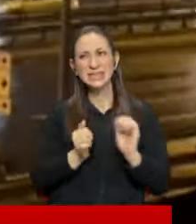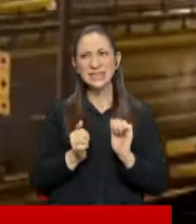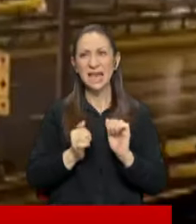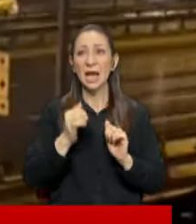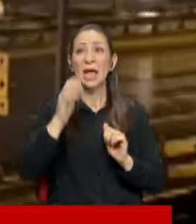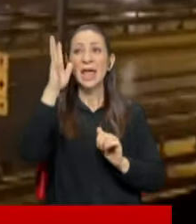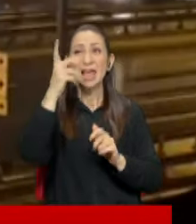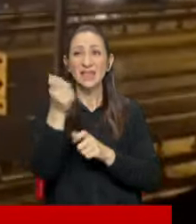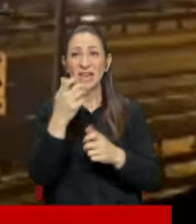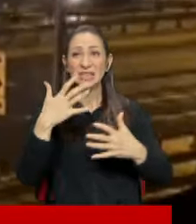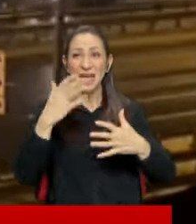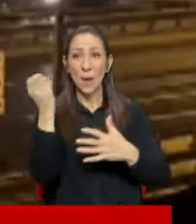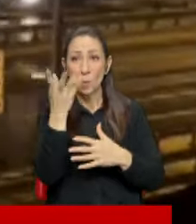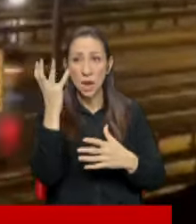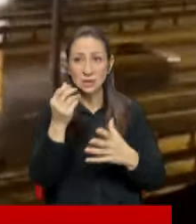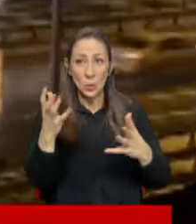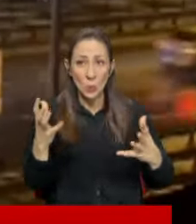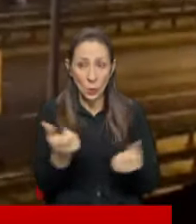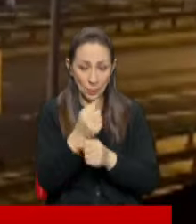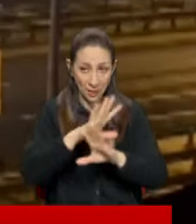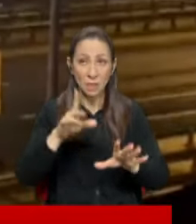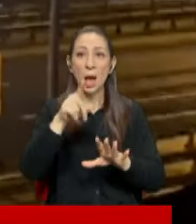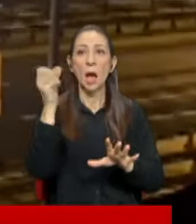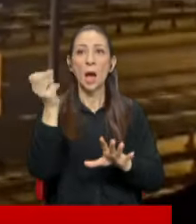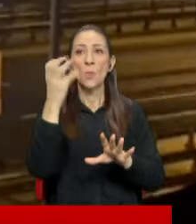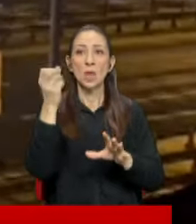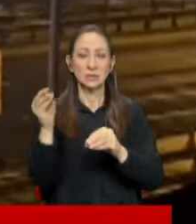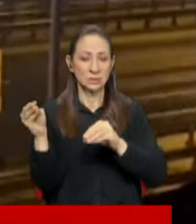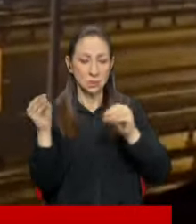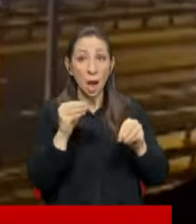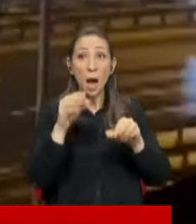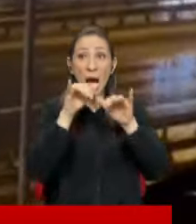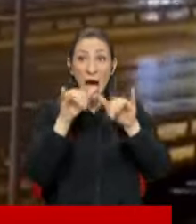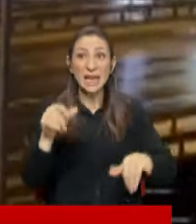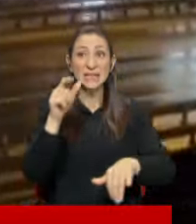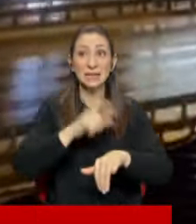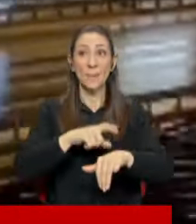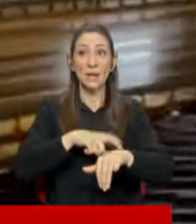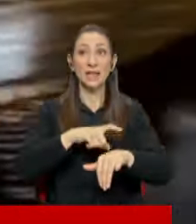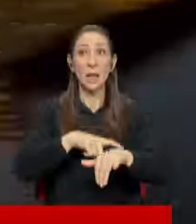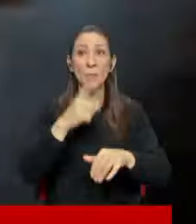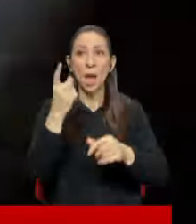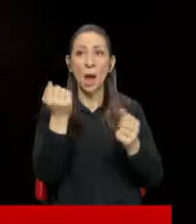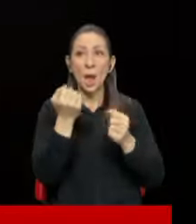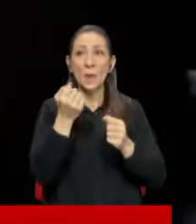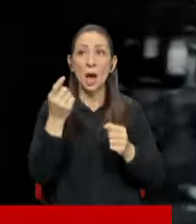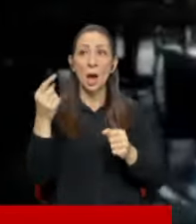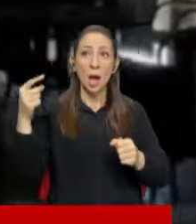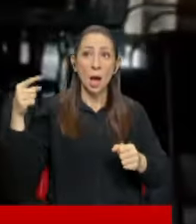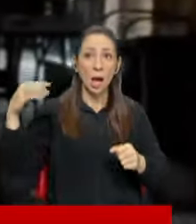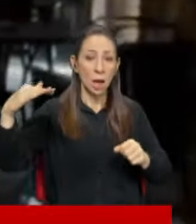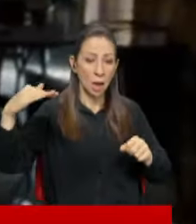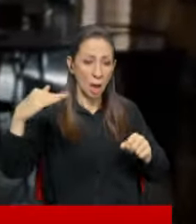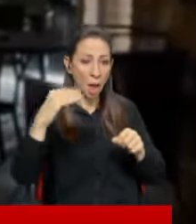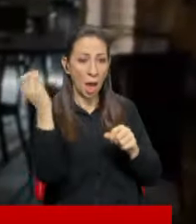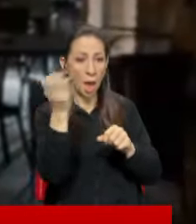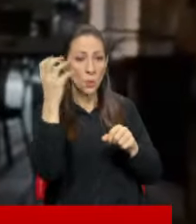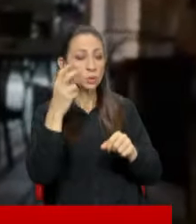itfaiye ve sağlık ekipleri tarafından kurtarıldı. Şimdi ambulansa konuluyor. Ama aynı zamanda bir araçta, o da